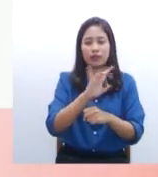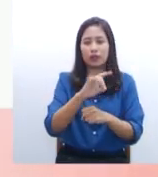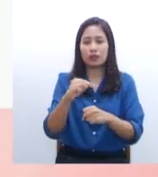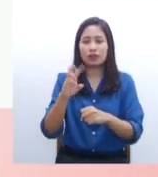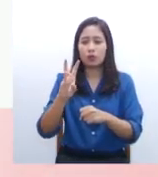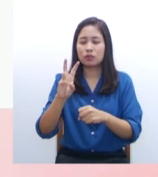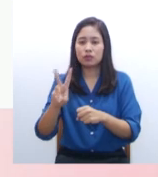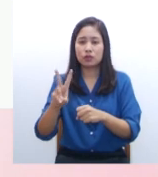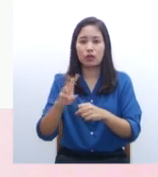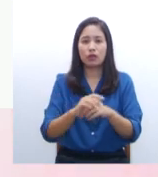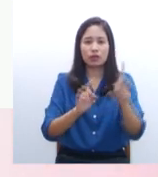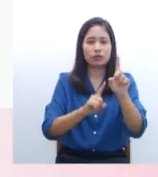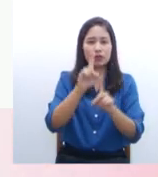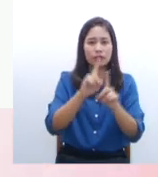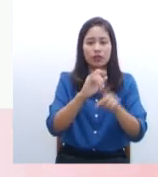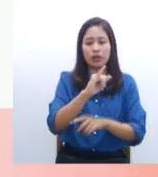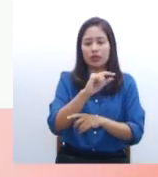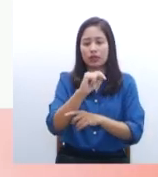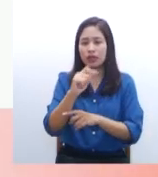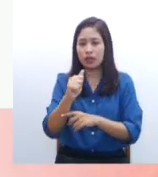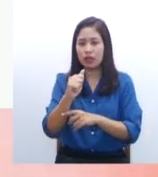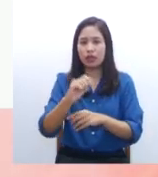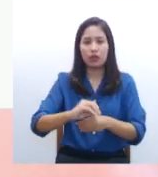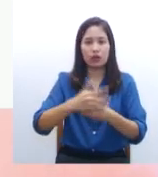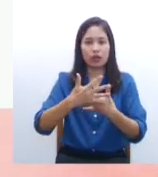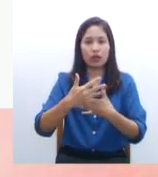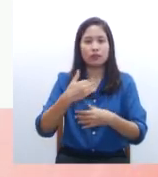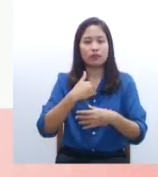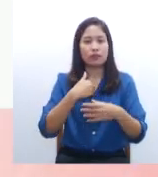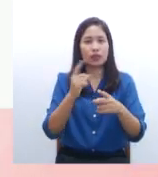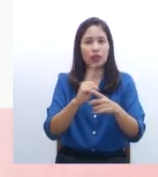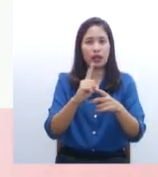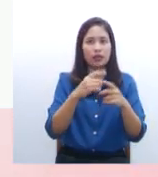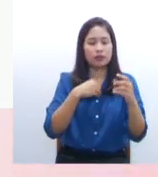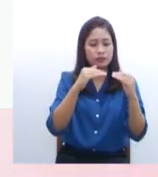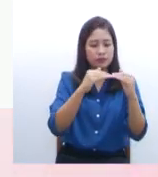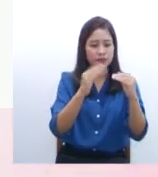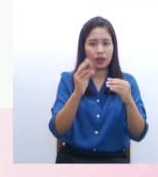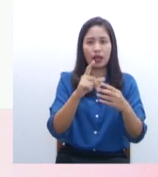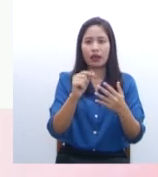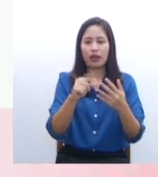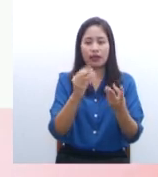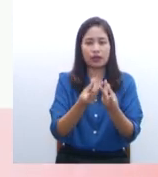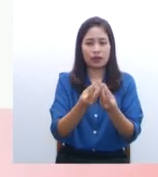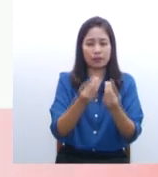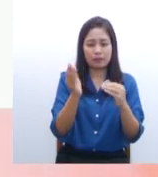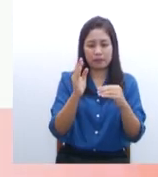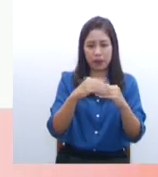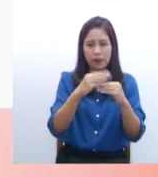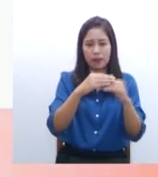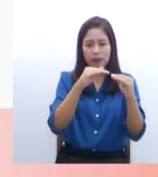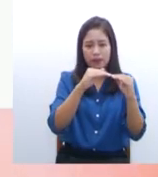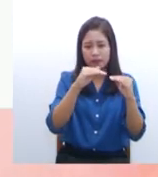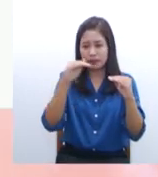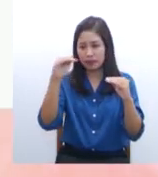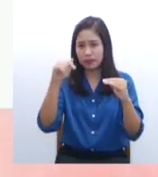ประเมิน ITA ของสำนักงานเขตพื้นที่การศึกษานะครับมีแนวโน้มคะแนนเพิ่มขึ้นอย่างต่อเนื่องนะครับตั้งแต่ปี58ที่เราเริ่มประเมินในครั้งแรกเนี่ยเรา